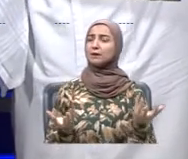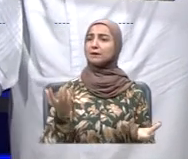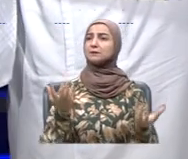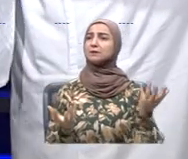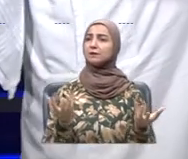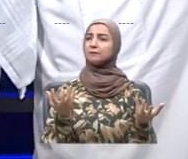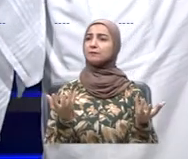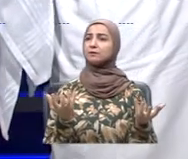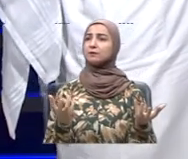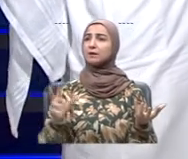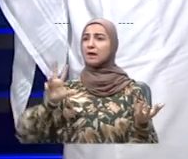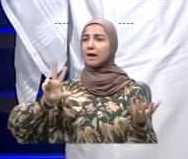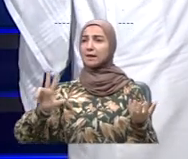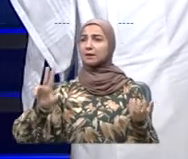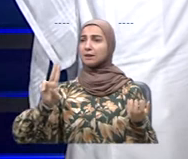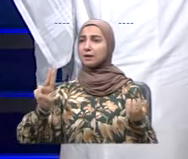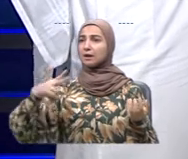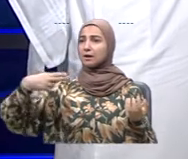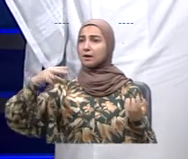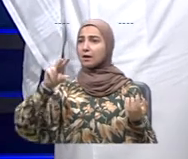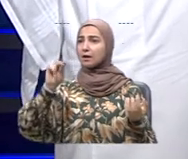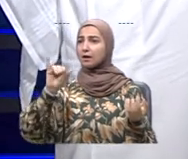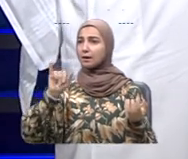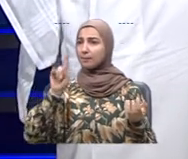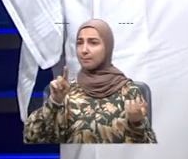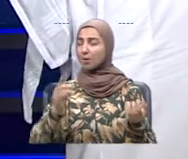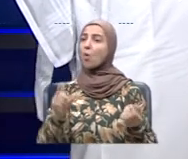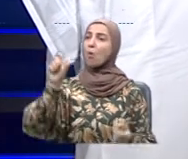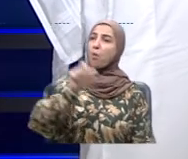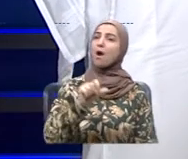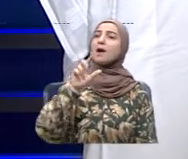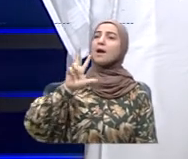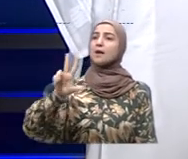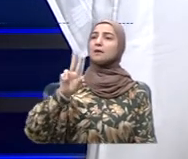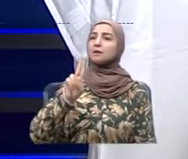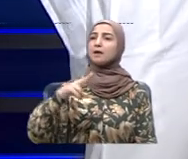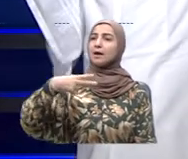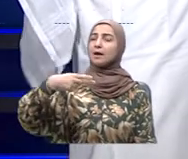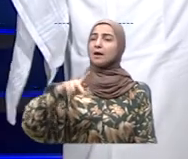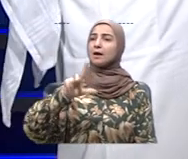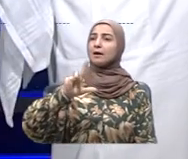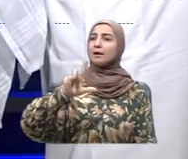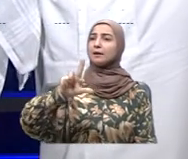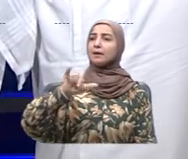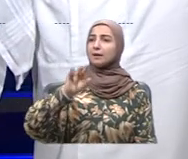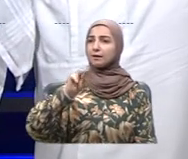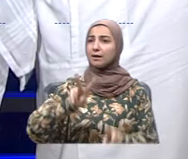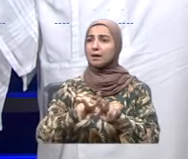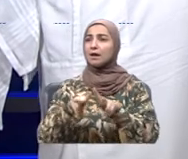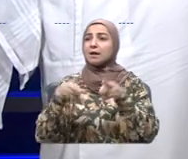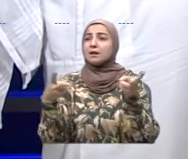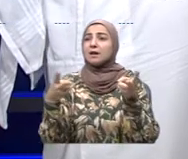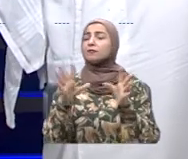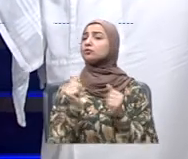بين التعقيب والتعليق في الصحافة؟ الفرق أولا في الدلالة،